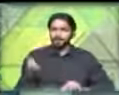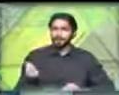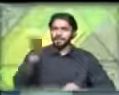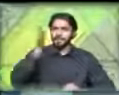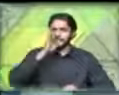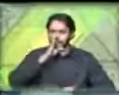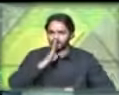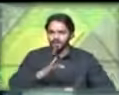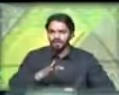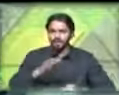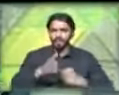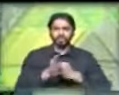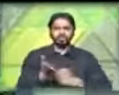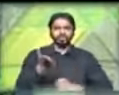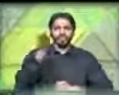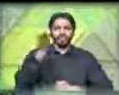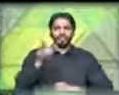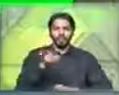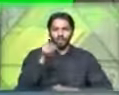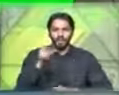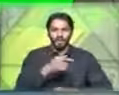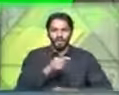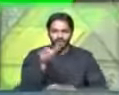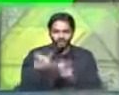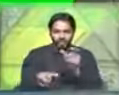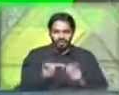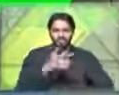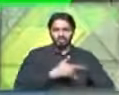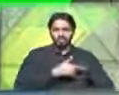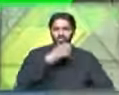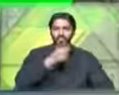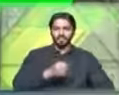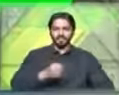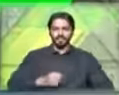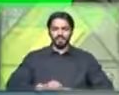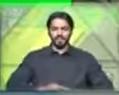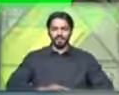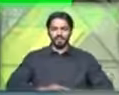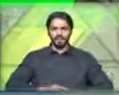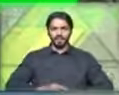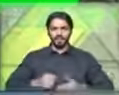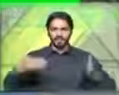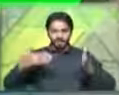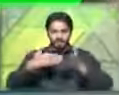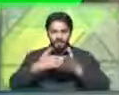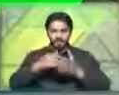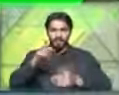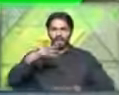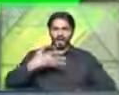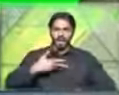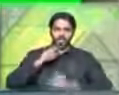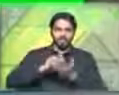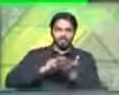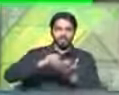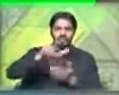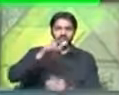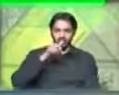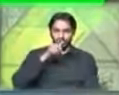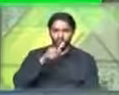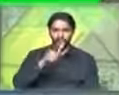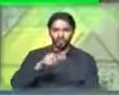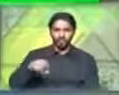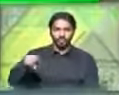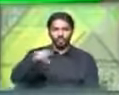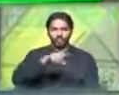والصديقين والشهداء والصالحين. بارك الله فيكم وأحسن الله عليكم. يعني في نهاية الحلقة كعادتي أخذ رسالة من فضيلتك لمن